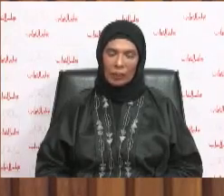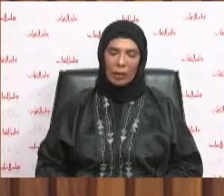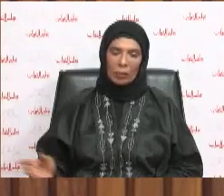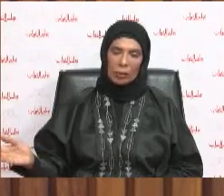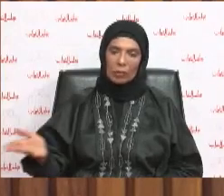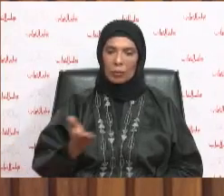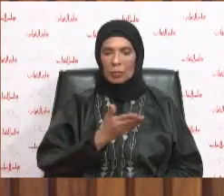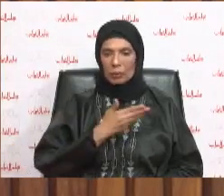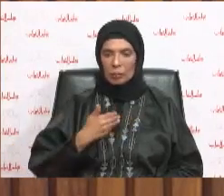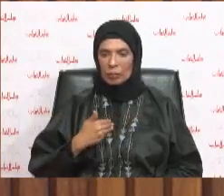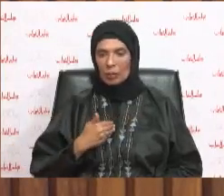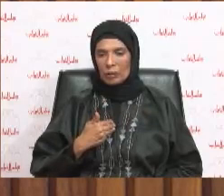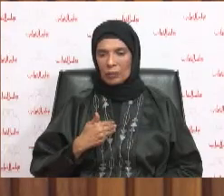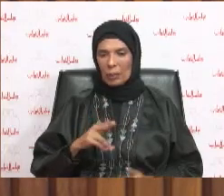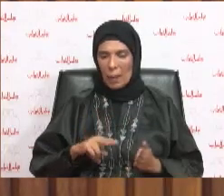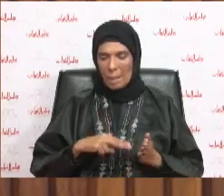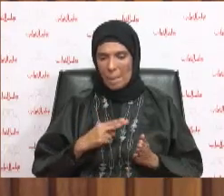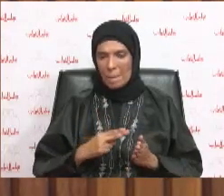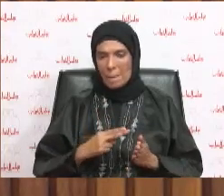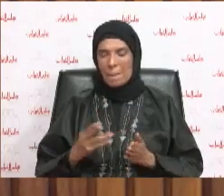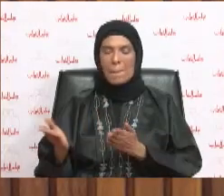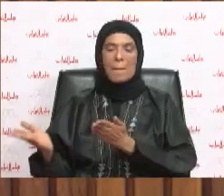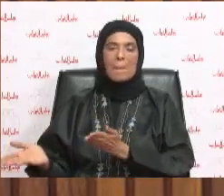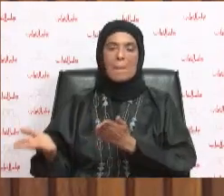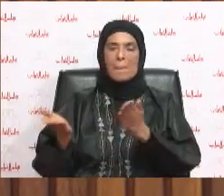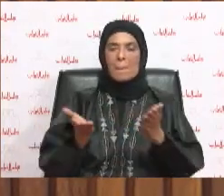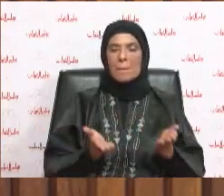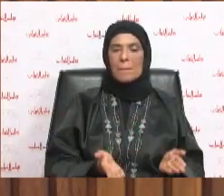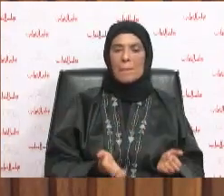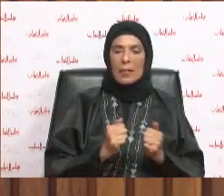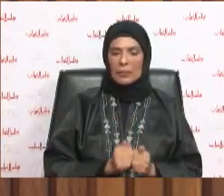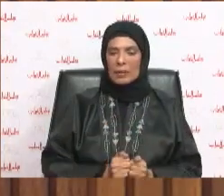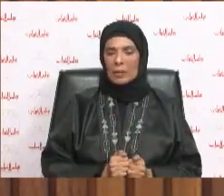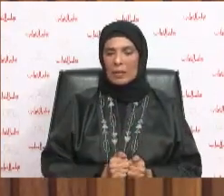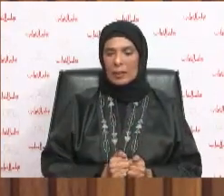جميعاً وللمرة الثانية في هذه الجلسة أن نرحب بأبنائنا